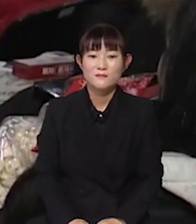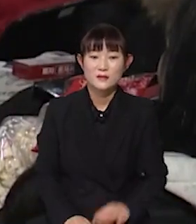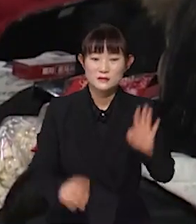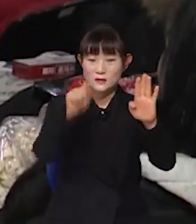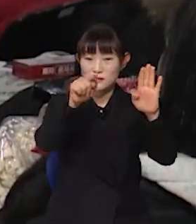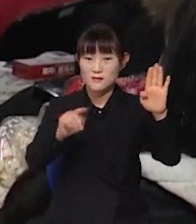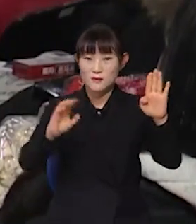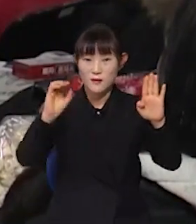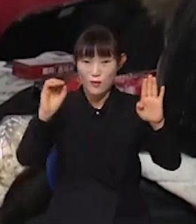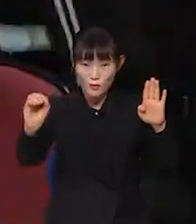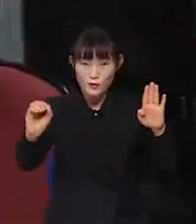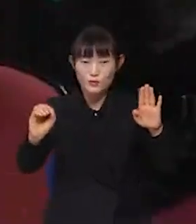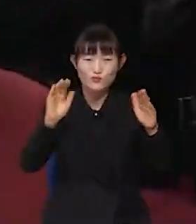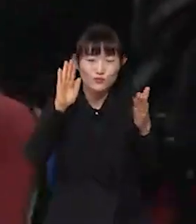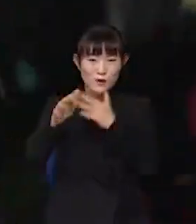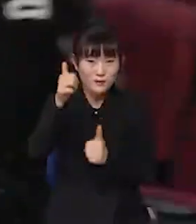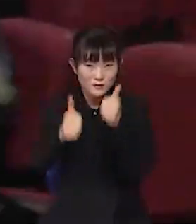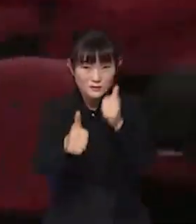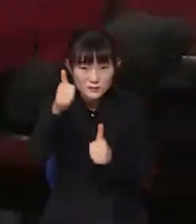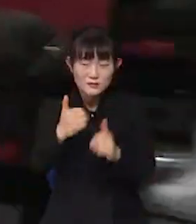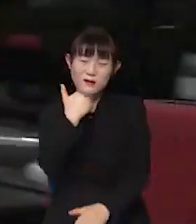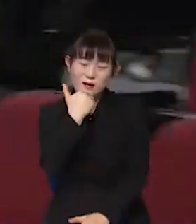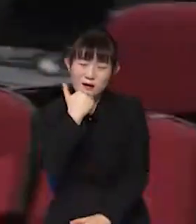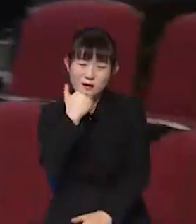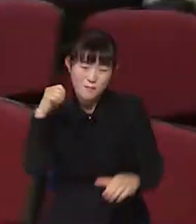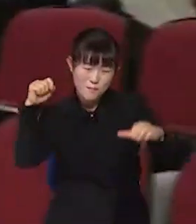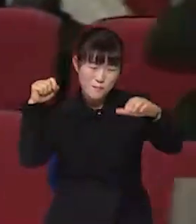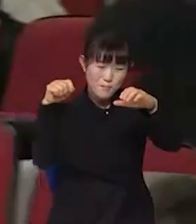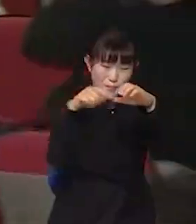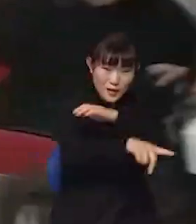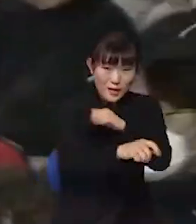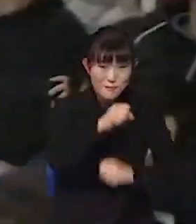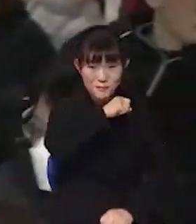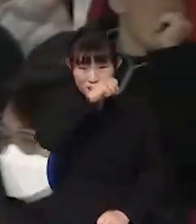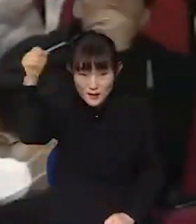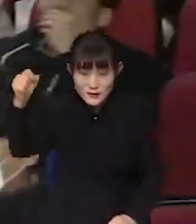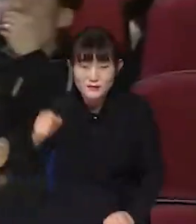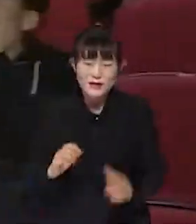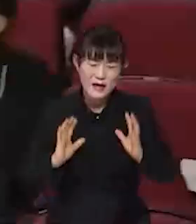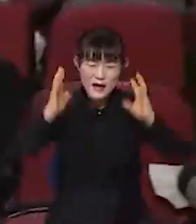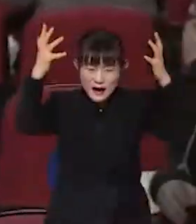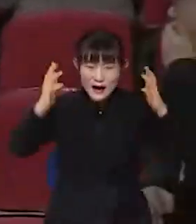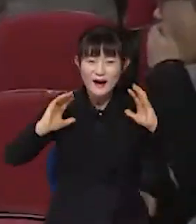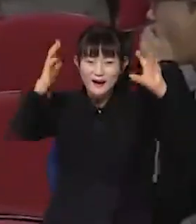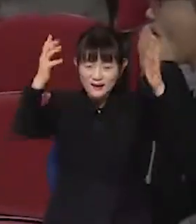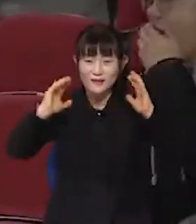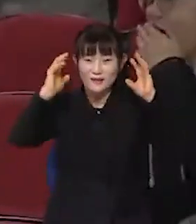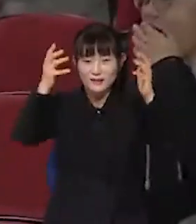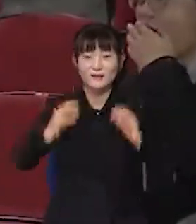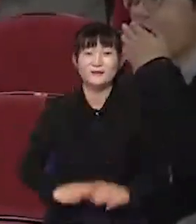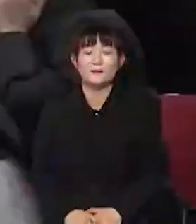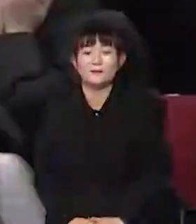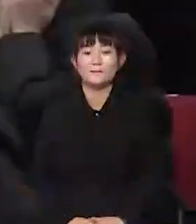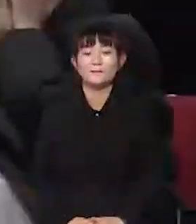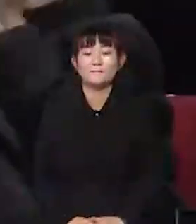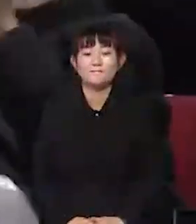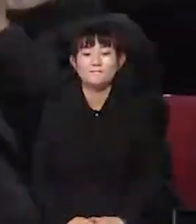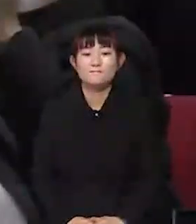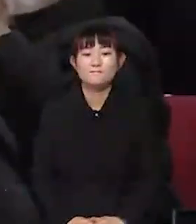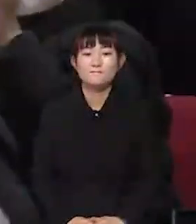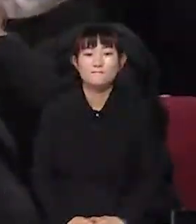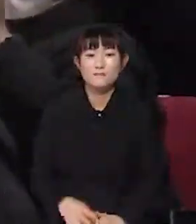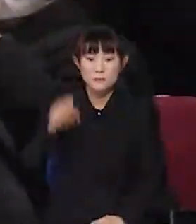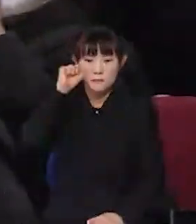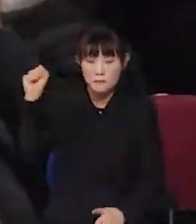4대0으로 끌려가던 후반전. 기다리던 백승호의 골이 터지자 학교가 떠나갈 듯 커다란 함성이 터져나옵니다.